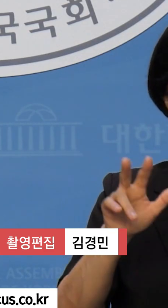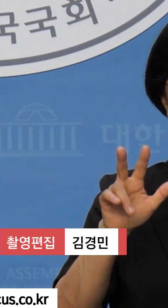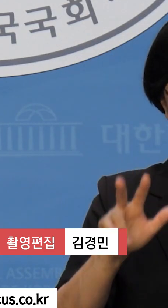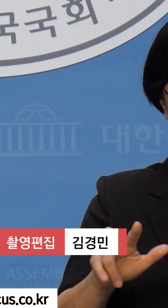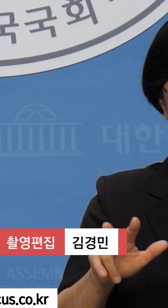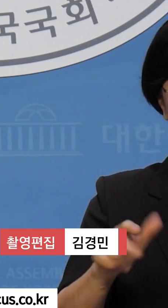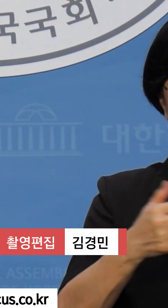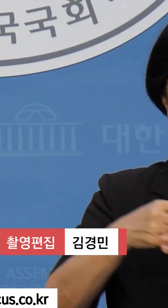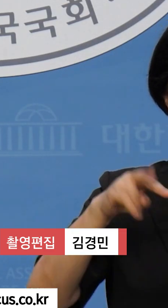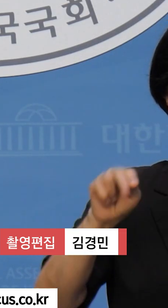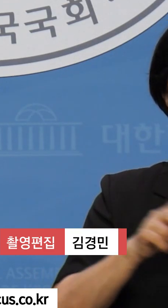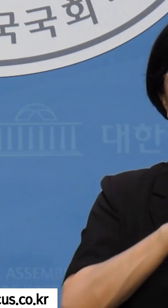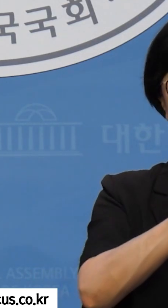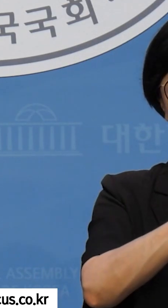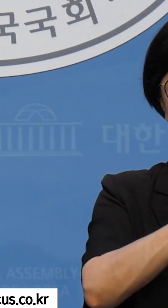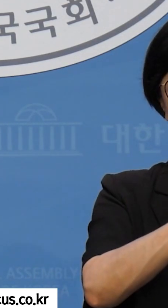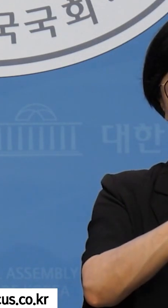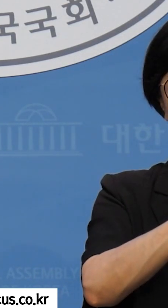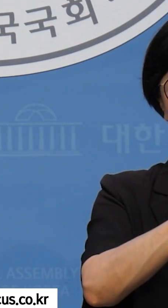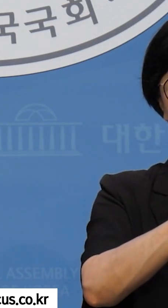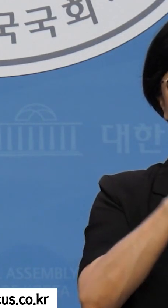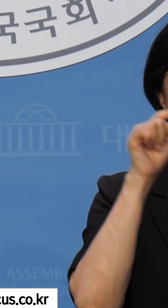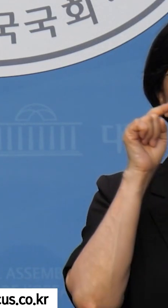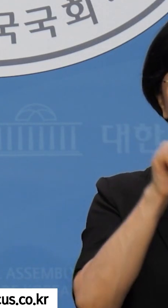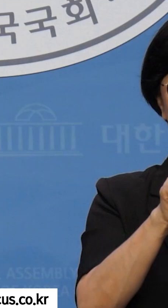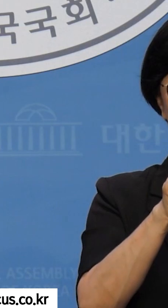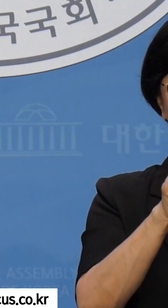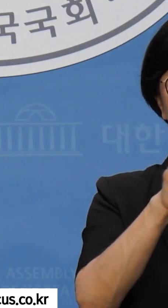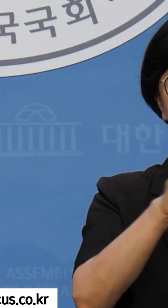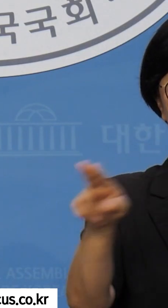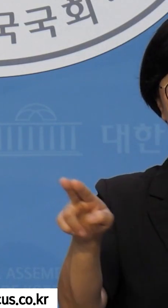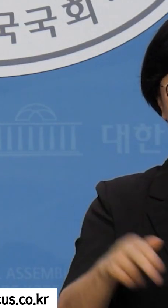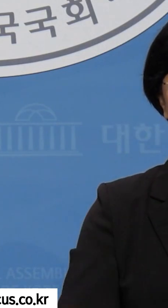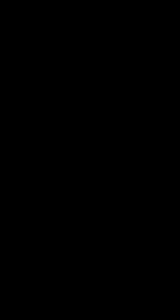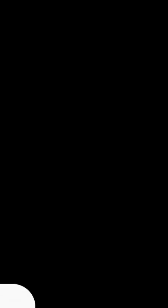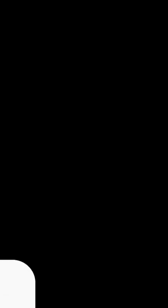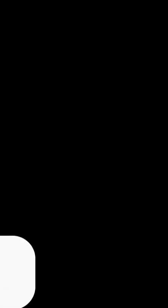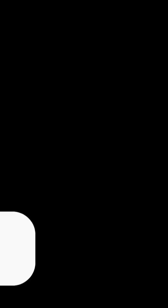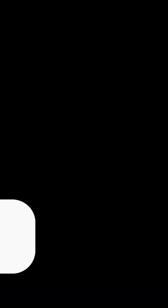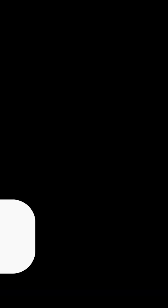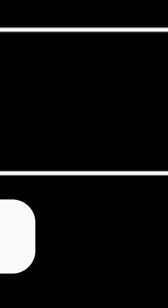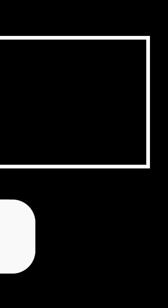지금 당장 신원식 후보자의 지명을 철회하십시오.